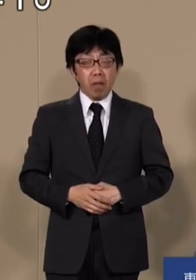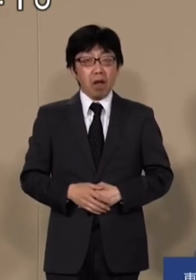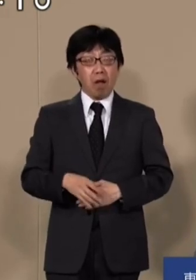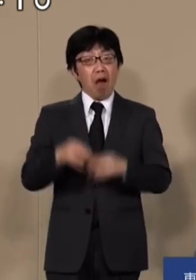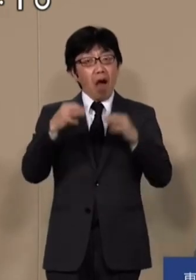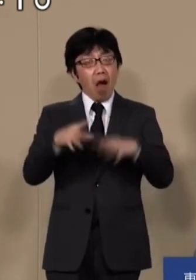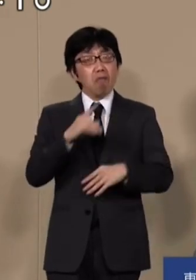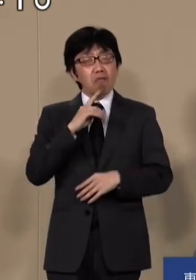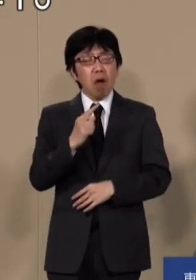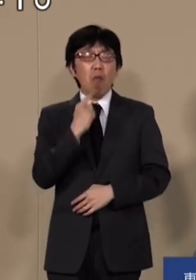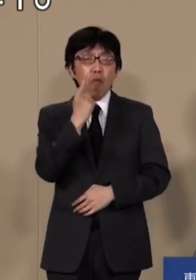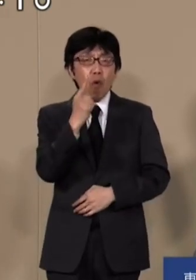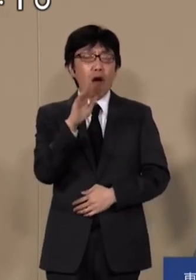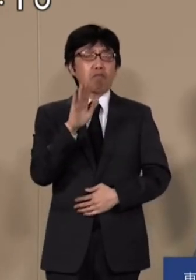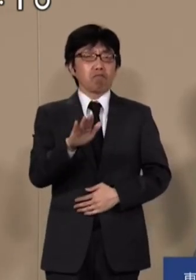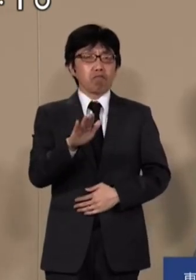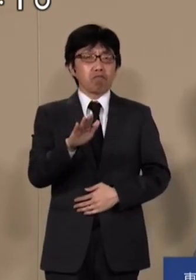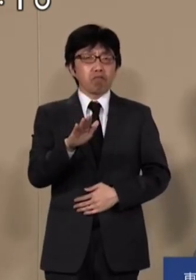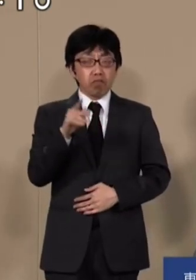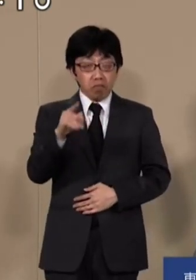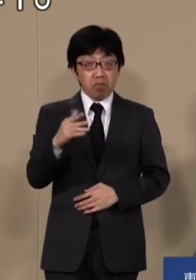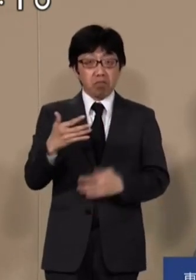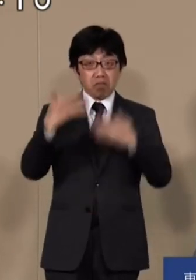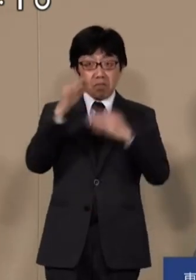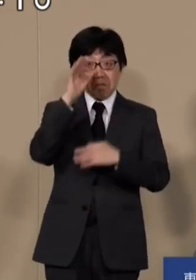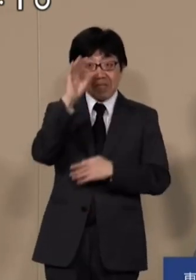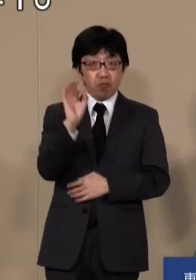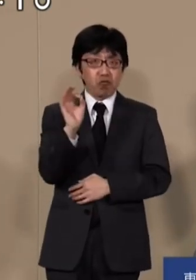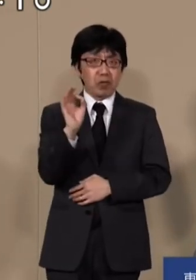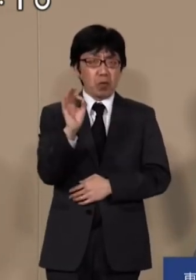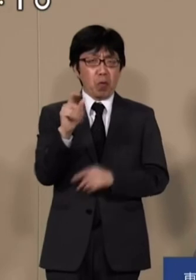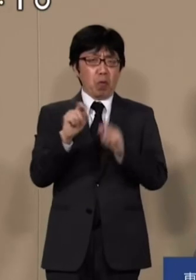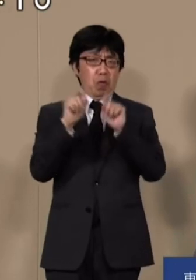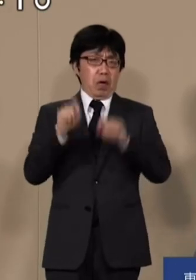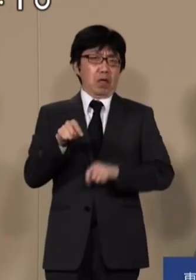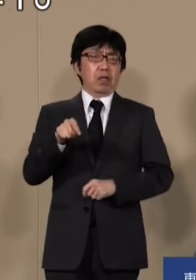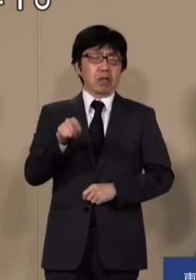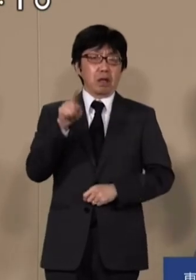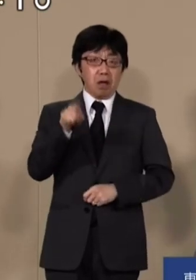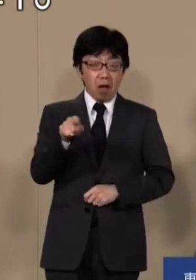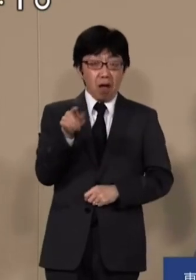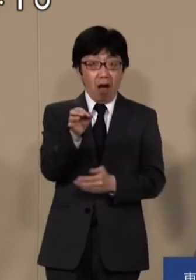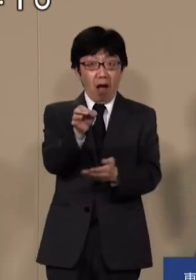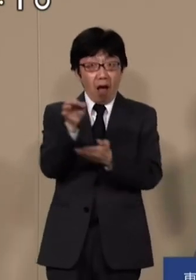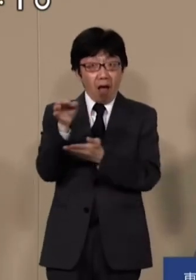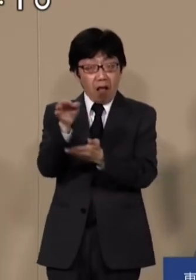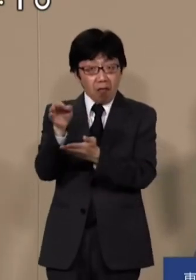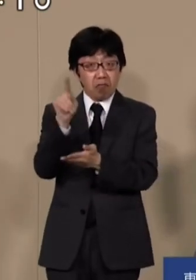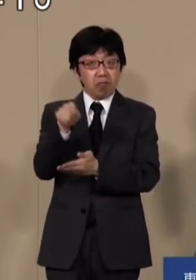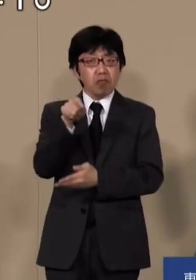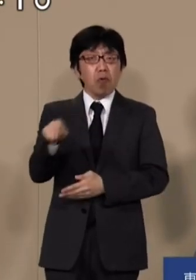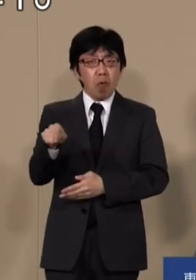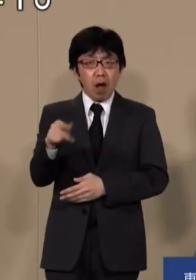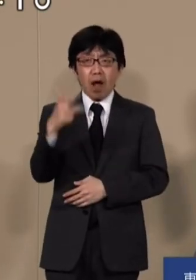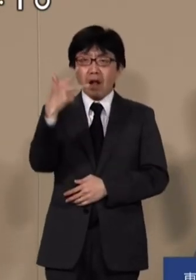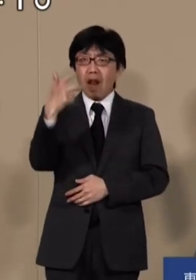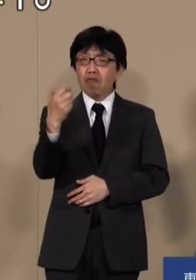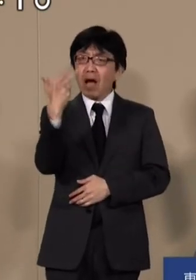ばNHKの受信料の支払いも一緒ですNHKに受信料を支払っている方は現在